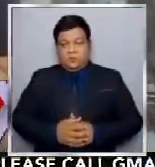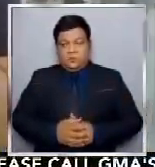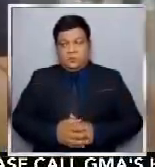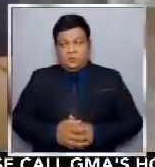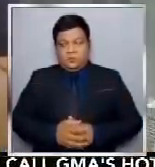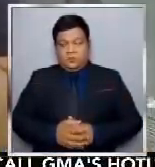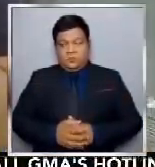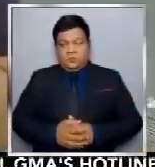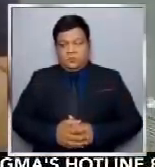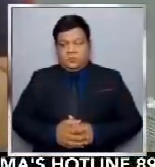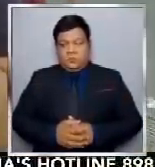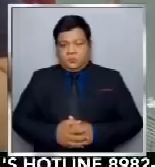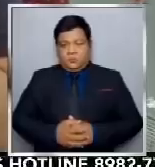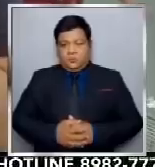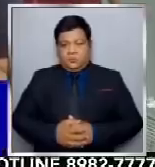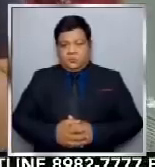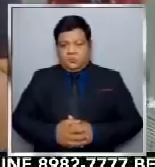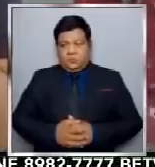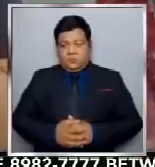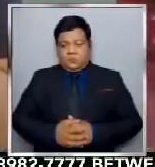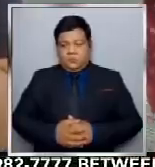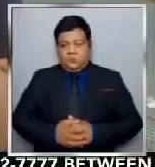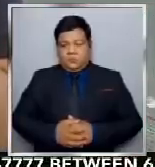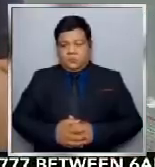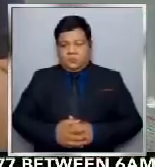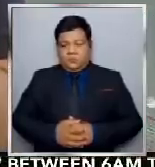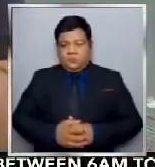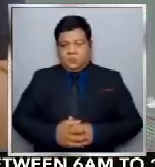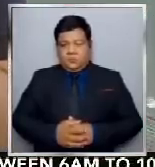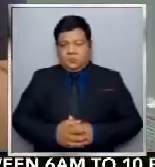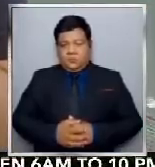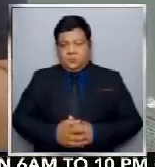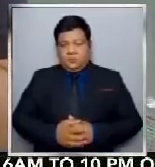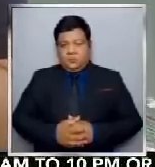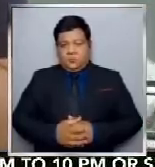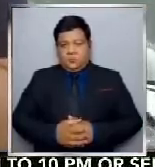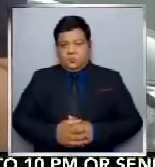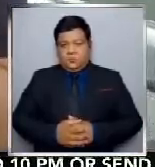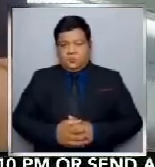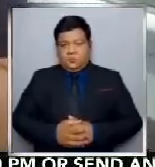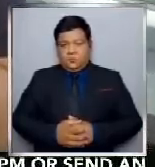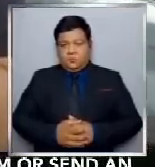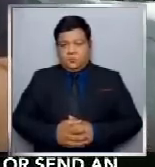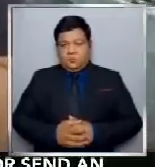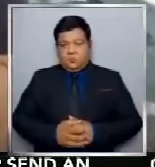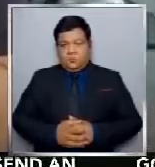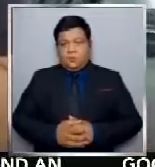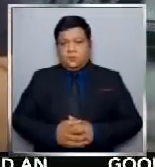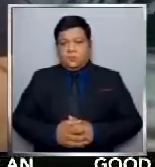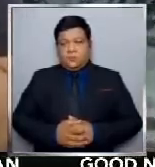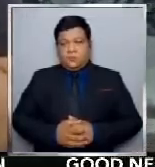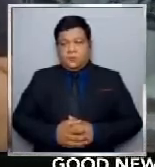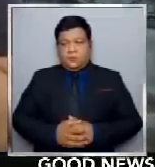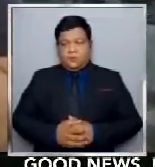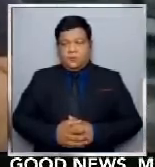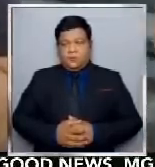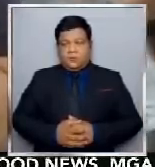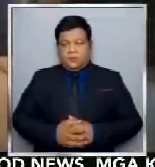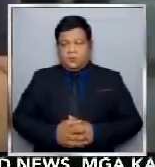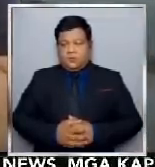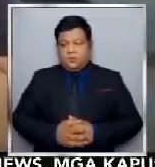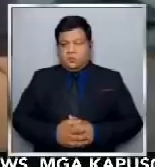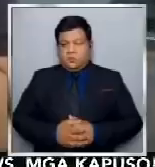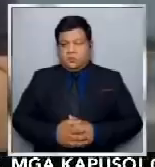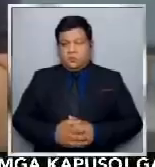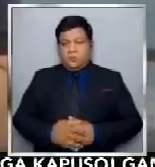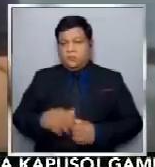Ivan, sa Cavite, Laguna, Rizal at dito sa Batangas, nag-ikot ang tambalang Soto at Lacson sa huling araw ng kampanya para sa eleksyon 2022.